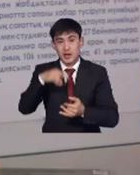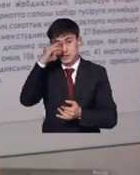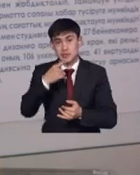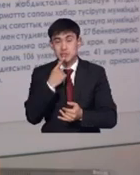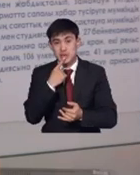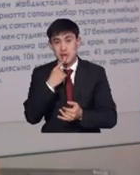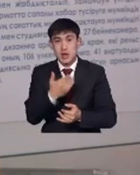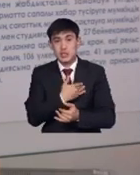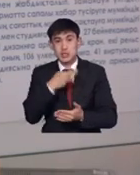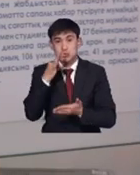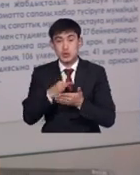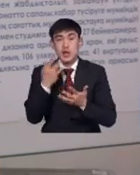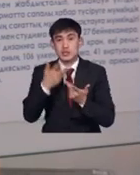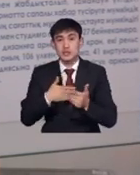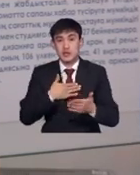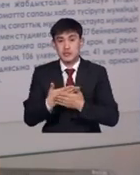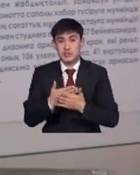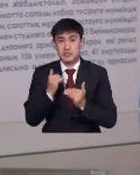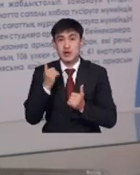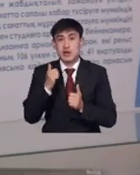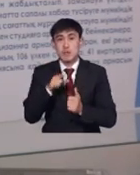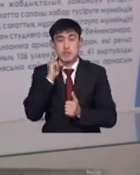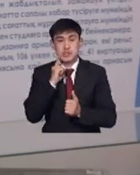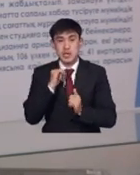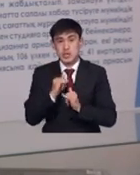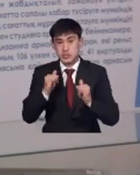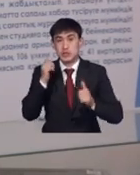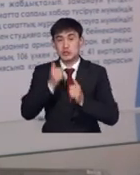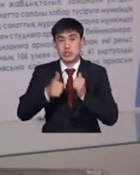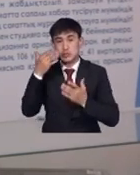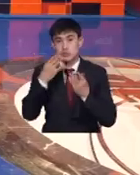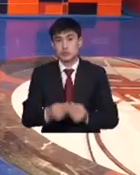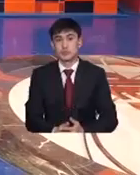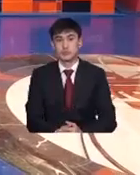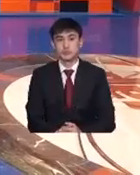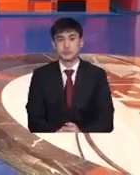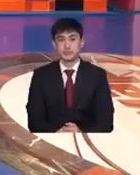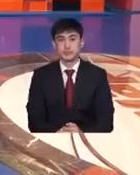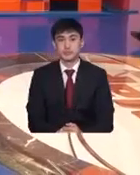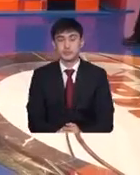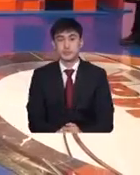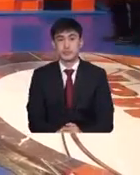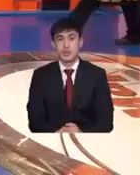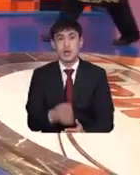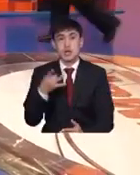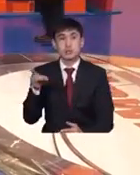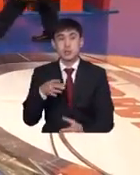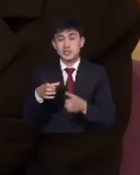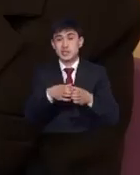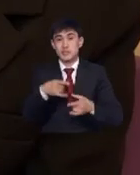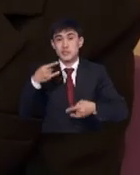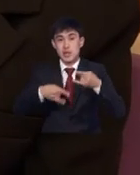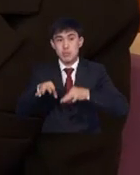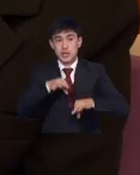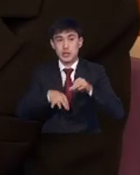языке. Хотелось бы, чтобы количество активистов и числа молодежи росло с каждым днем. Стоит отметить, республиканский этап